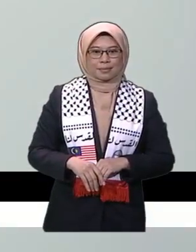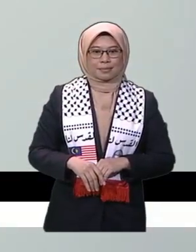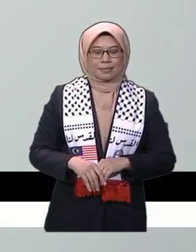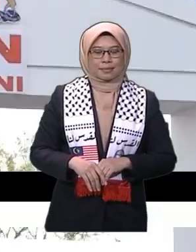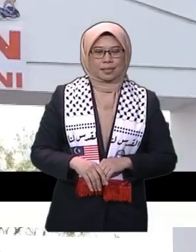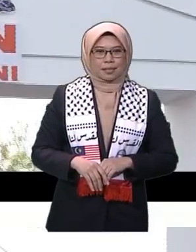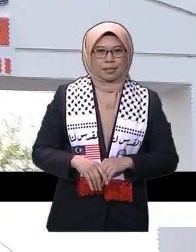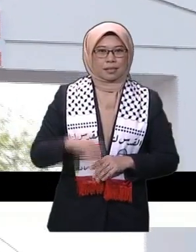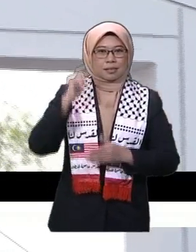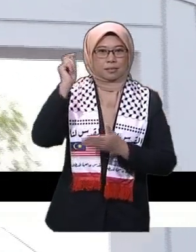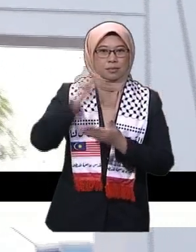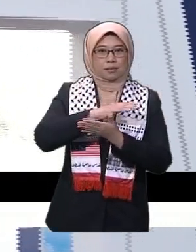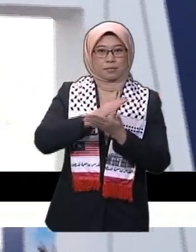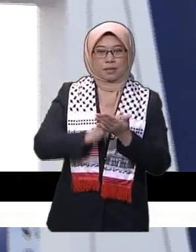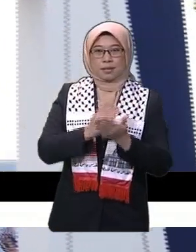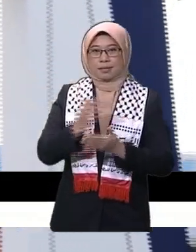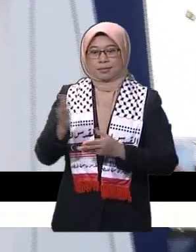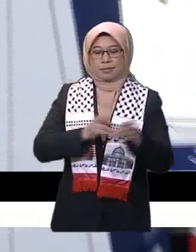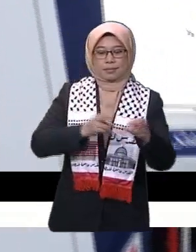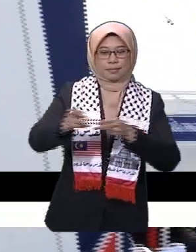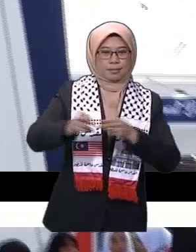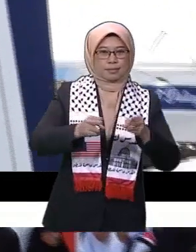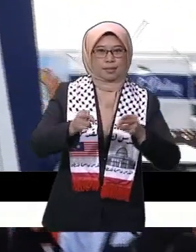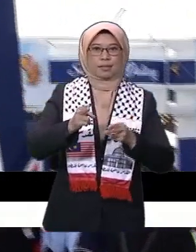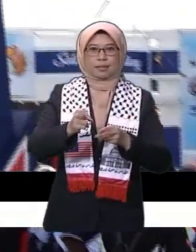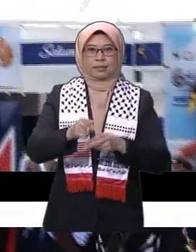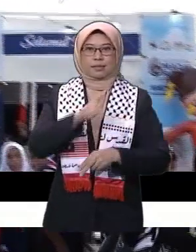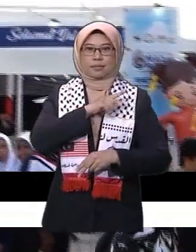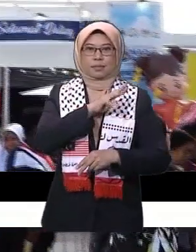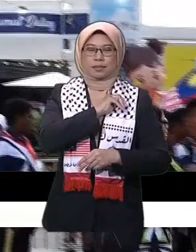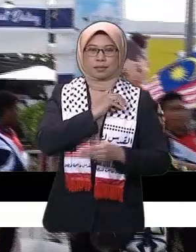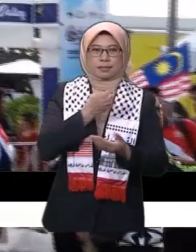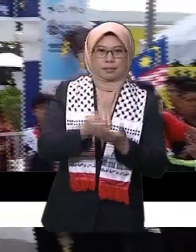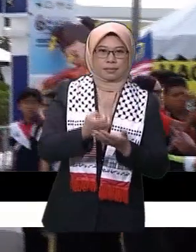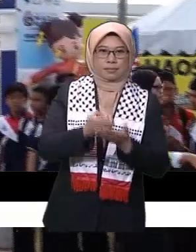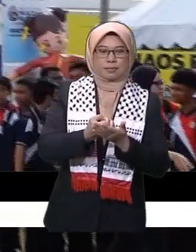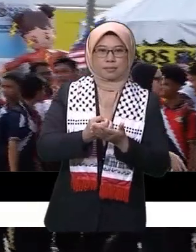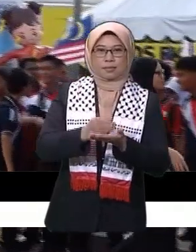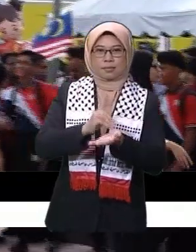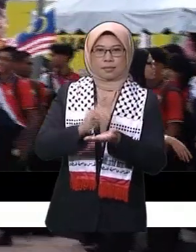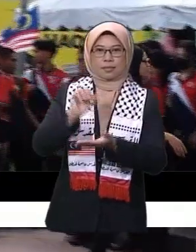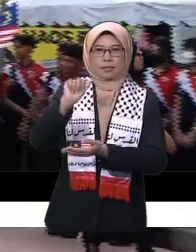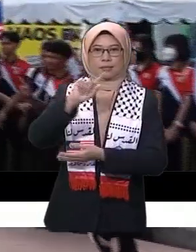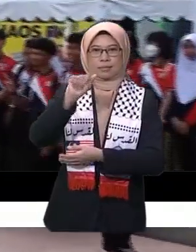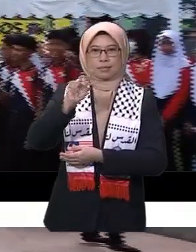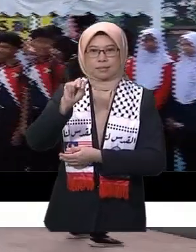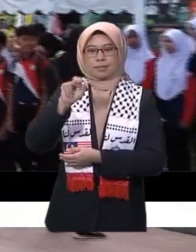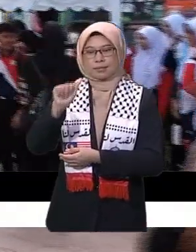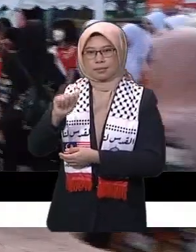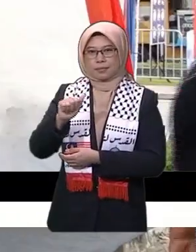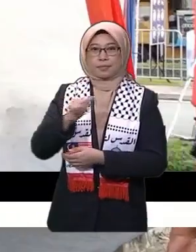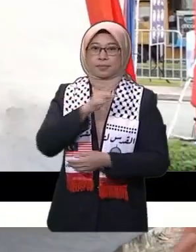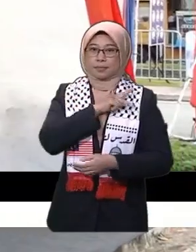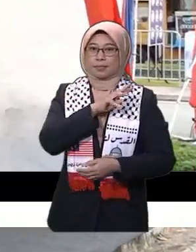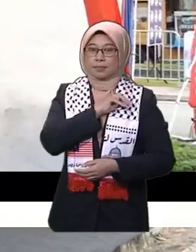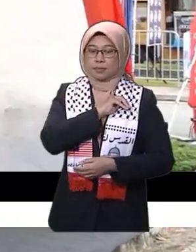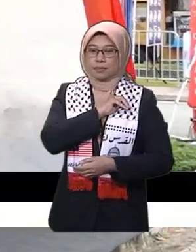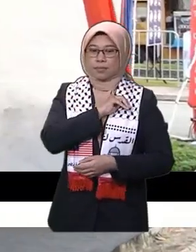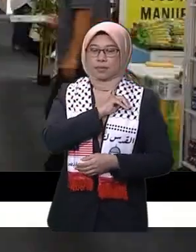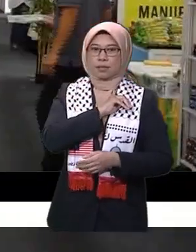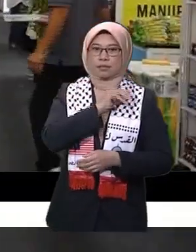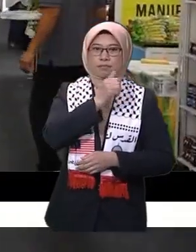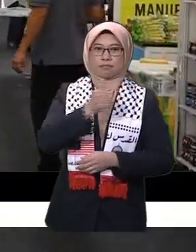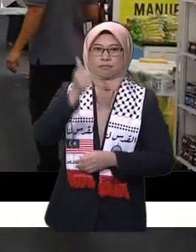Sementara itu, Setiausaha Bahagian Kanan Pengurusan di Kementerian Ekonomi Dr. Nur Azlina Arifin berkata, kementerian itu sebagai kementerian penaju